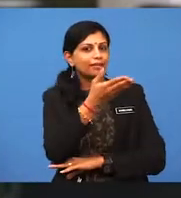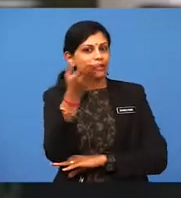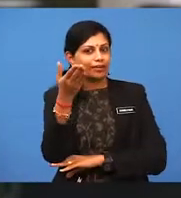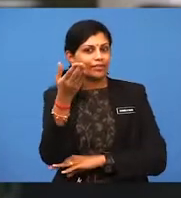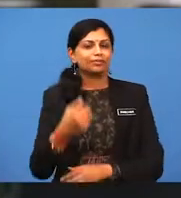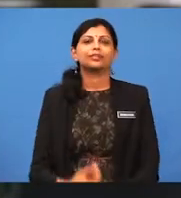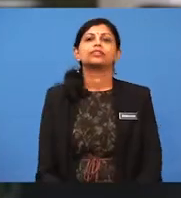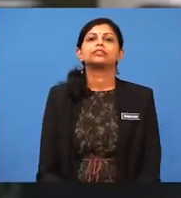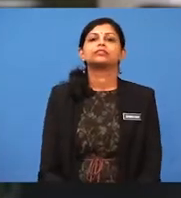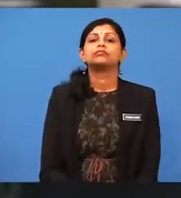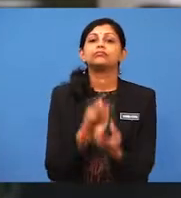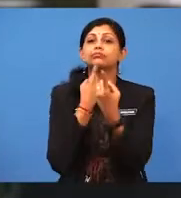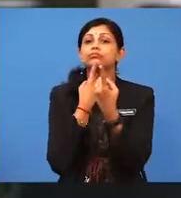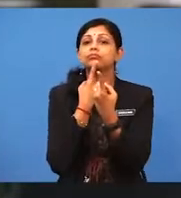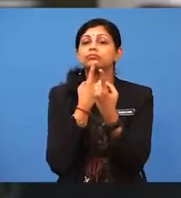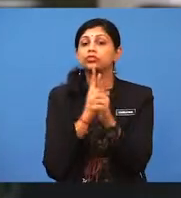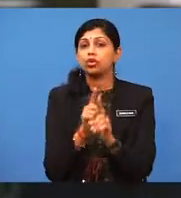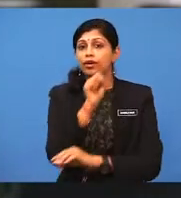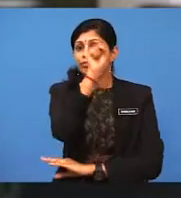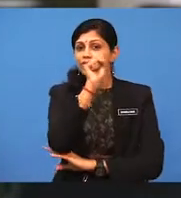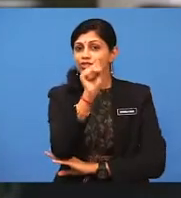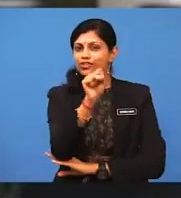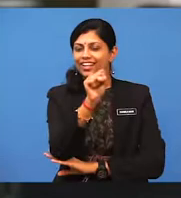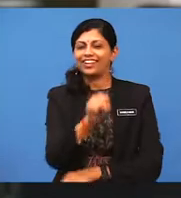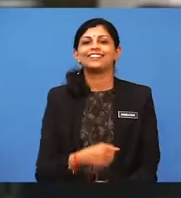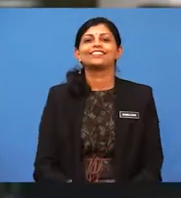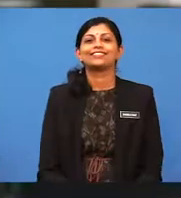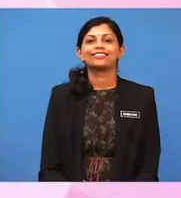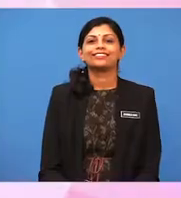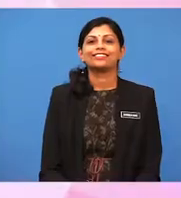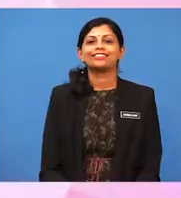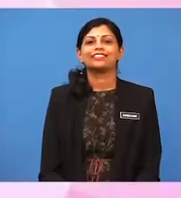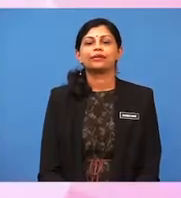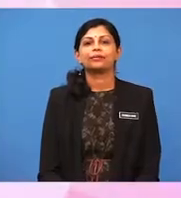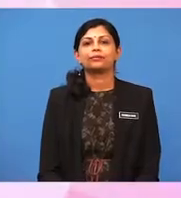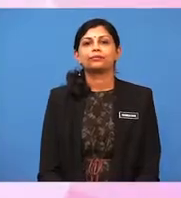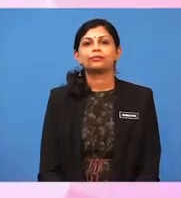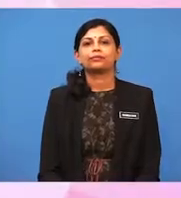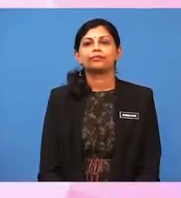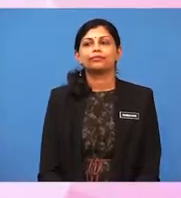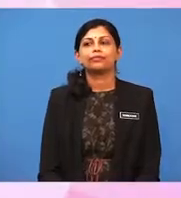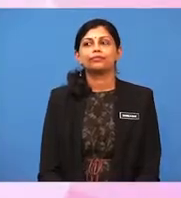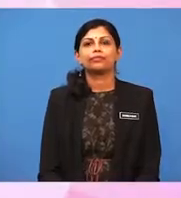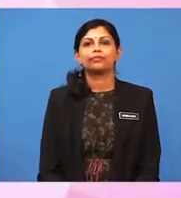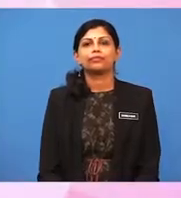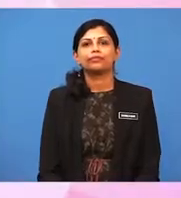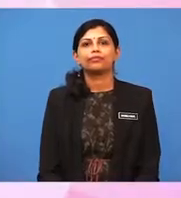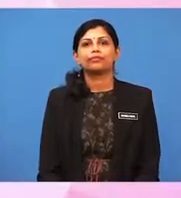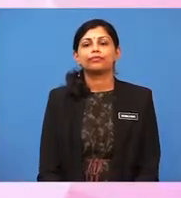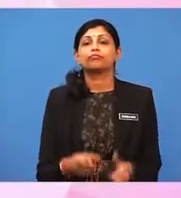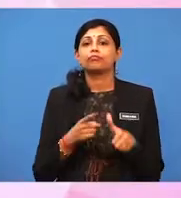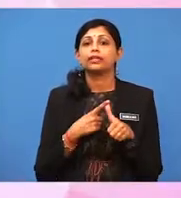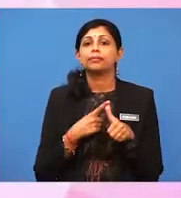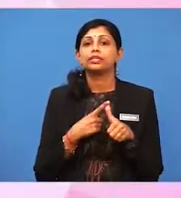ini dengan menjawab soalan-soalan uji kendiri yang disediakan. Kita mulakan dengan soalan yang